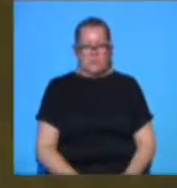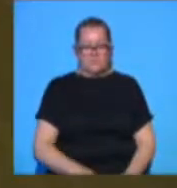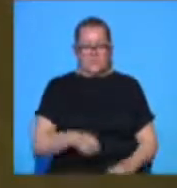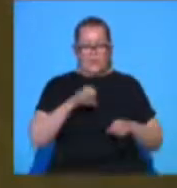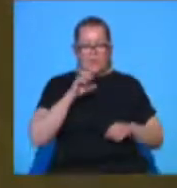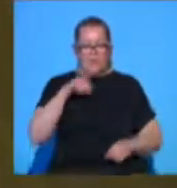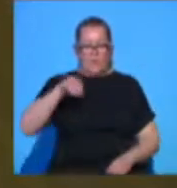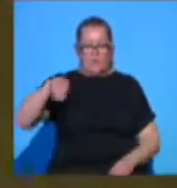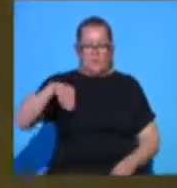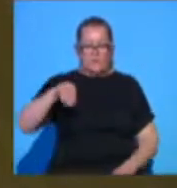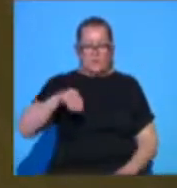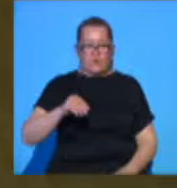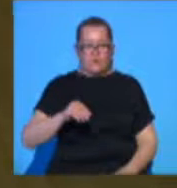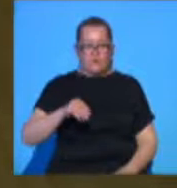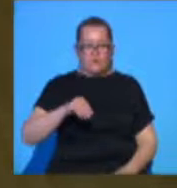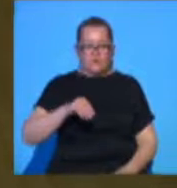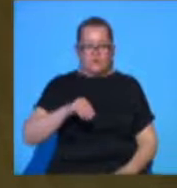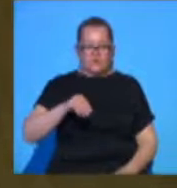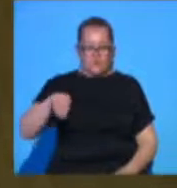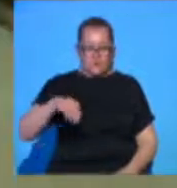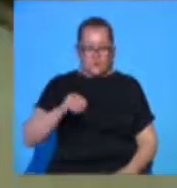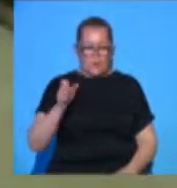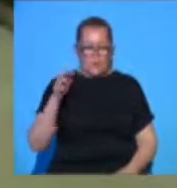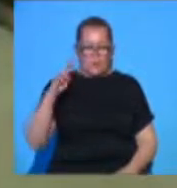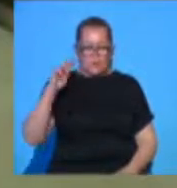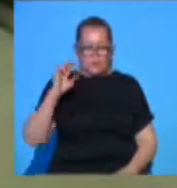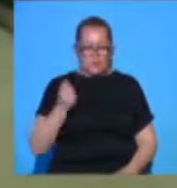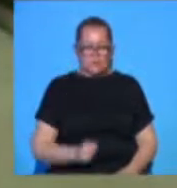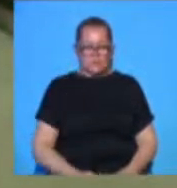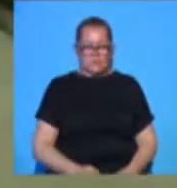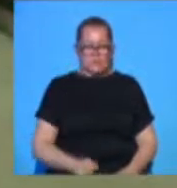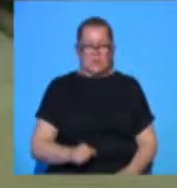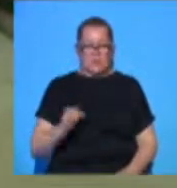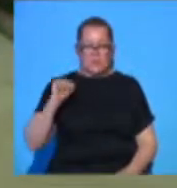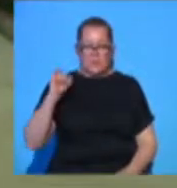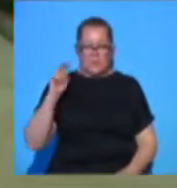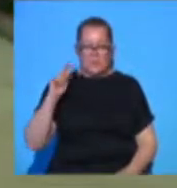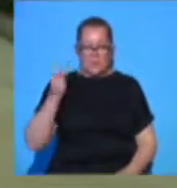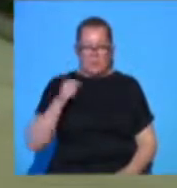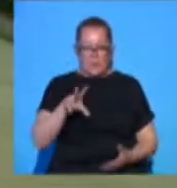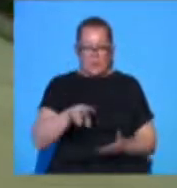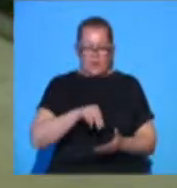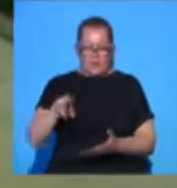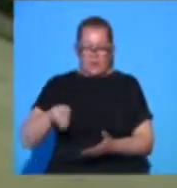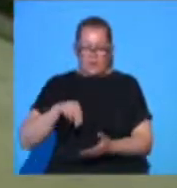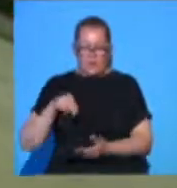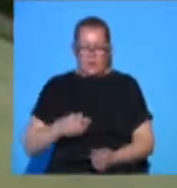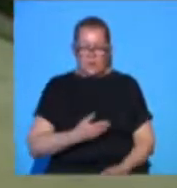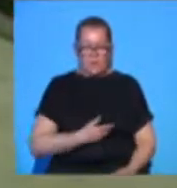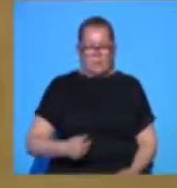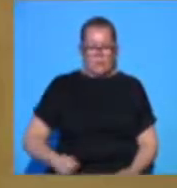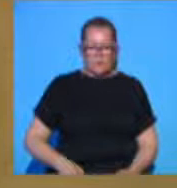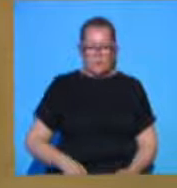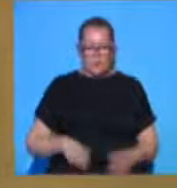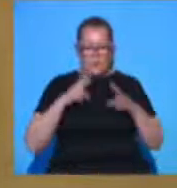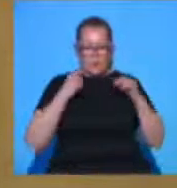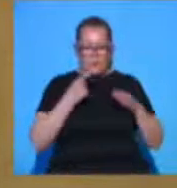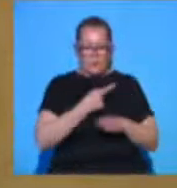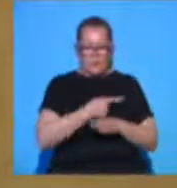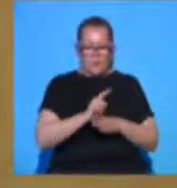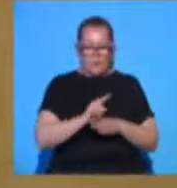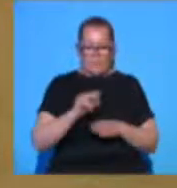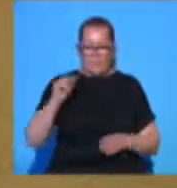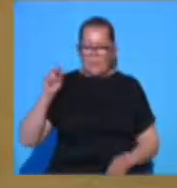românii la Muzeul Județean din Alexandria. Expoziția aparține lui Alexandru Ivan, colecționar din București, și prezintă o serie de obiecte încadrate